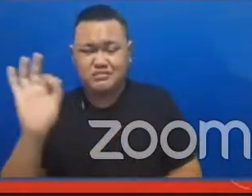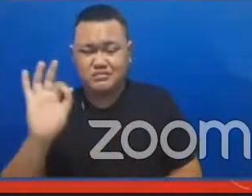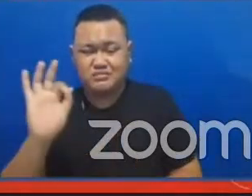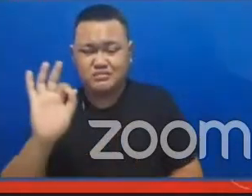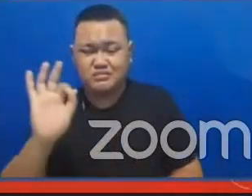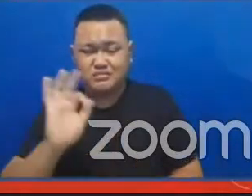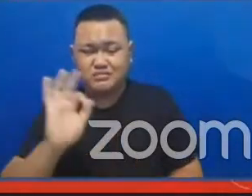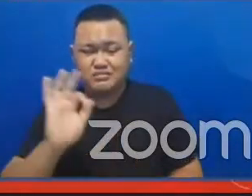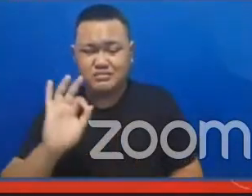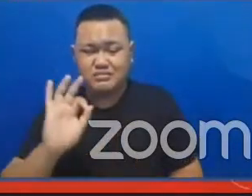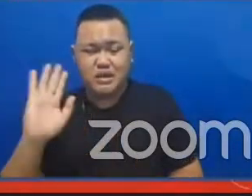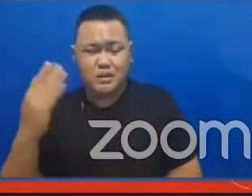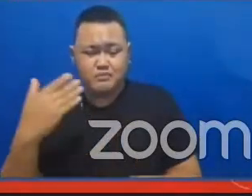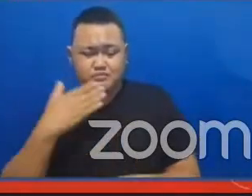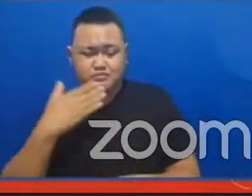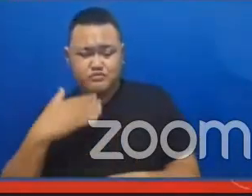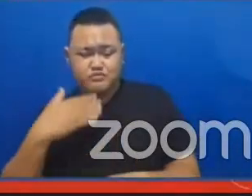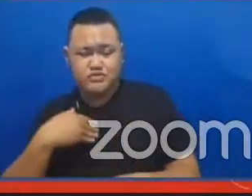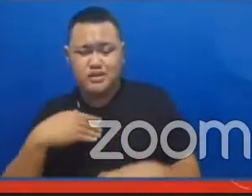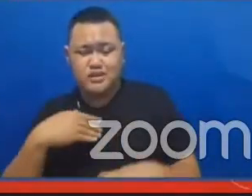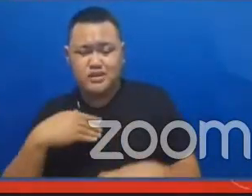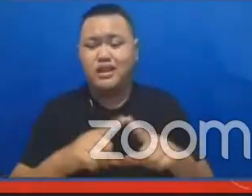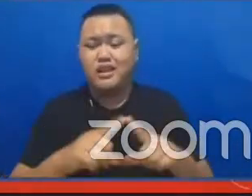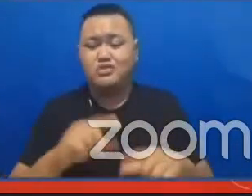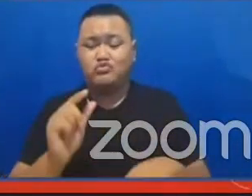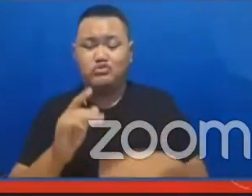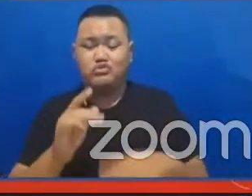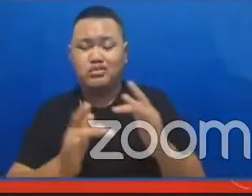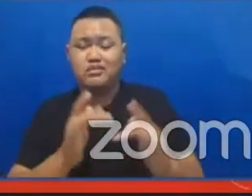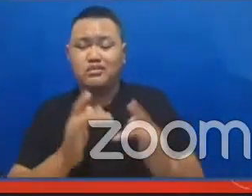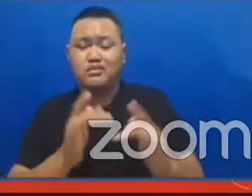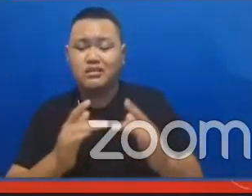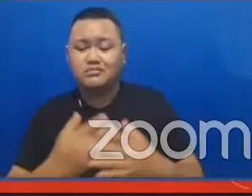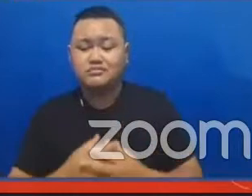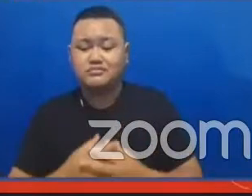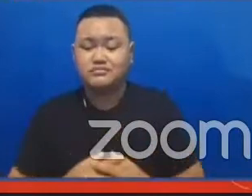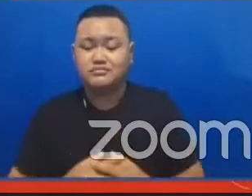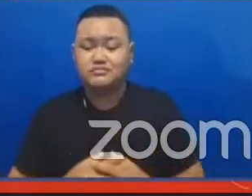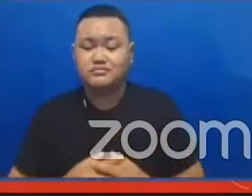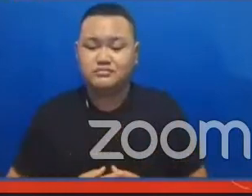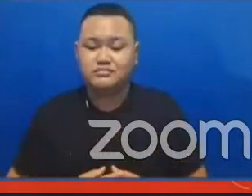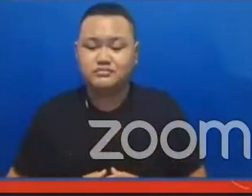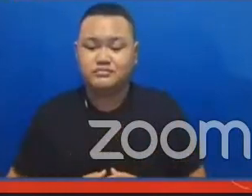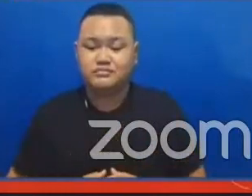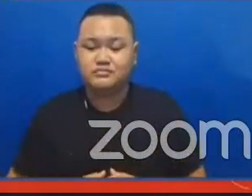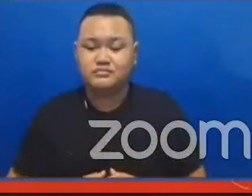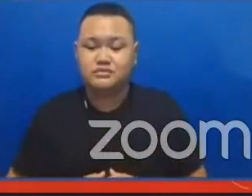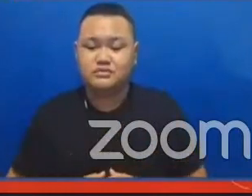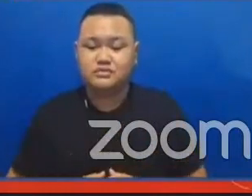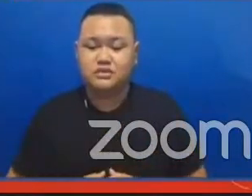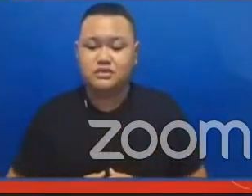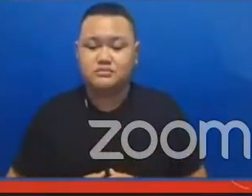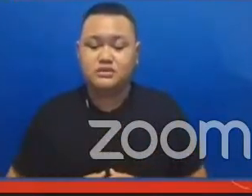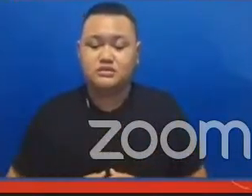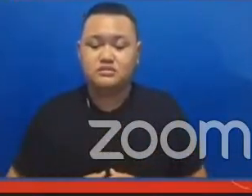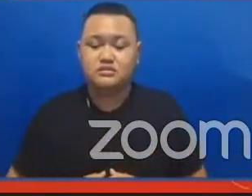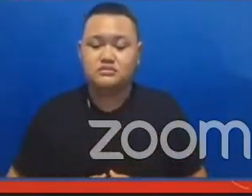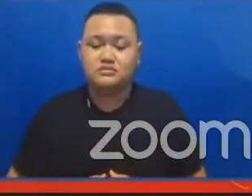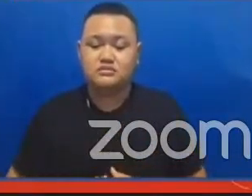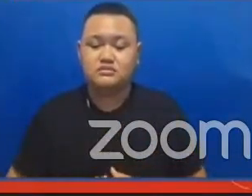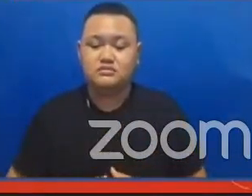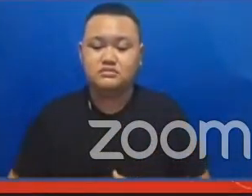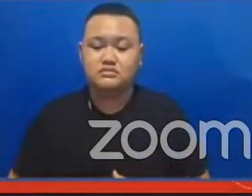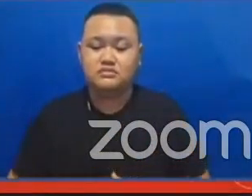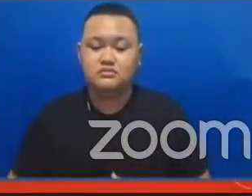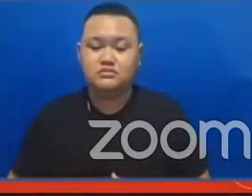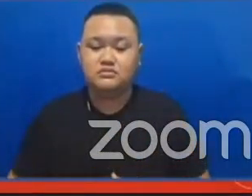untuk melakukan pembelajaran secara daring ya. Jaringan internet aja sinyal tidak ada. Begitu, Pak. Mas Hafiz.